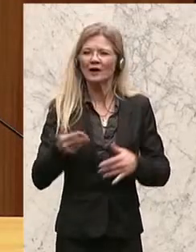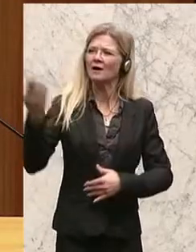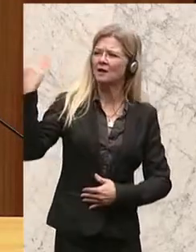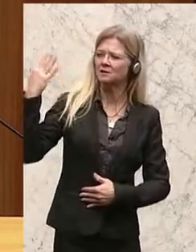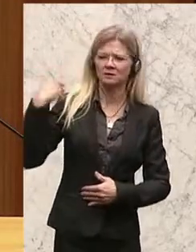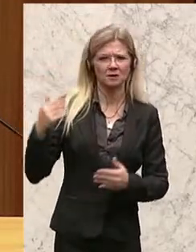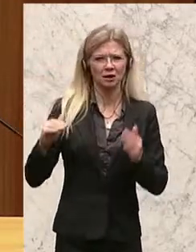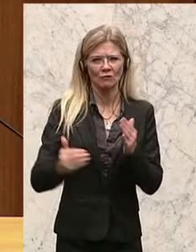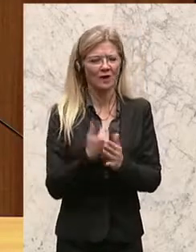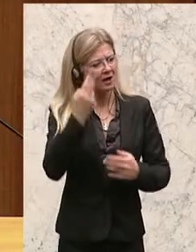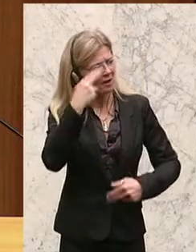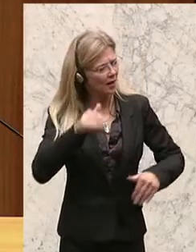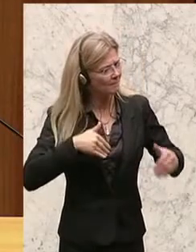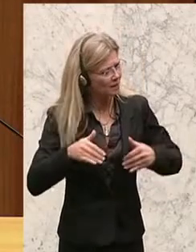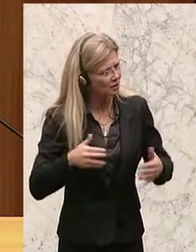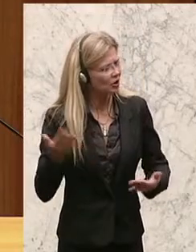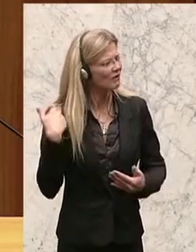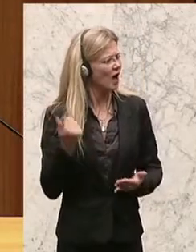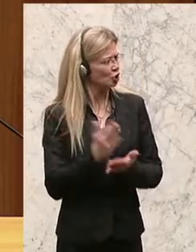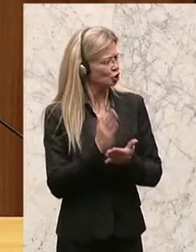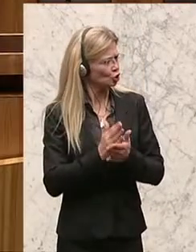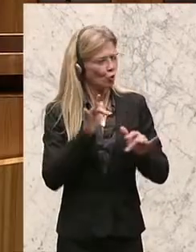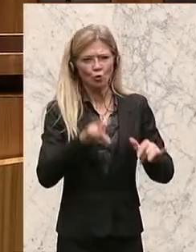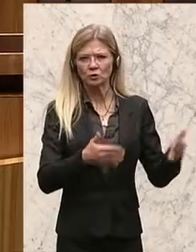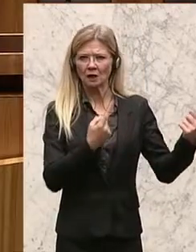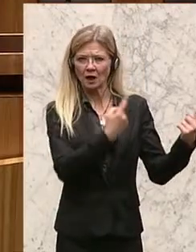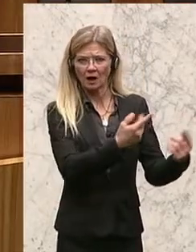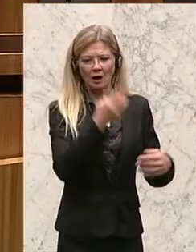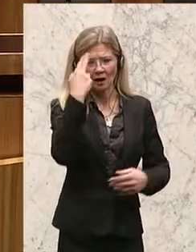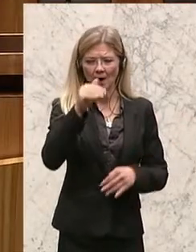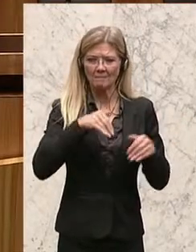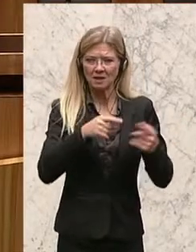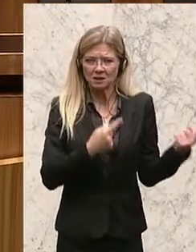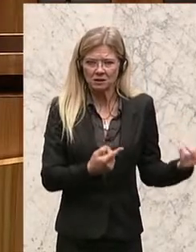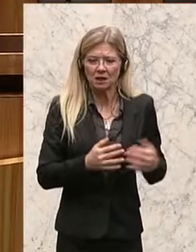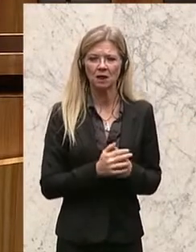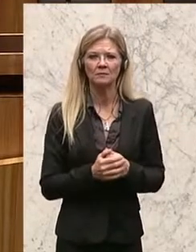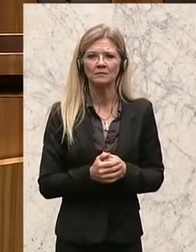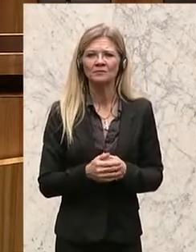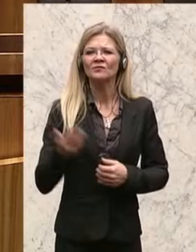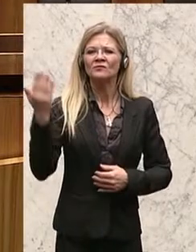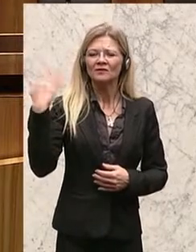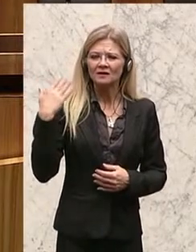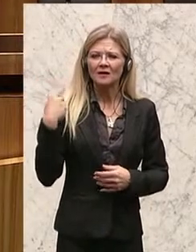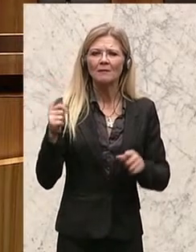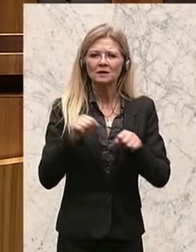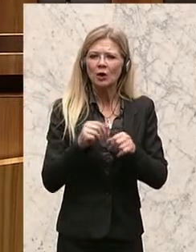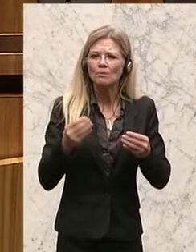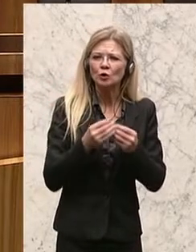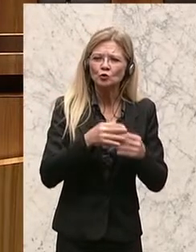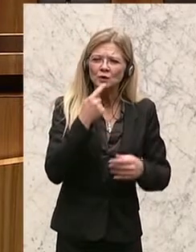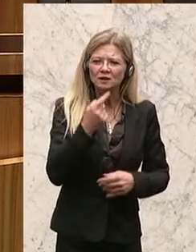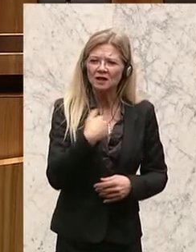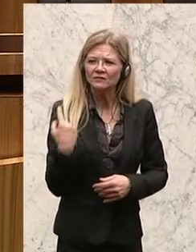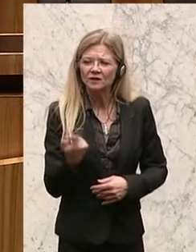bei der letzten Novelle, Herr Minister, waren ja Sie schon der federführende Minister. Auch da wieder haben wir das damit begründet, dass